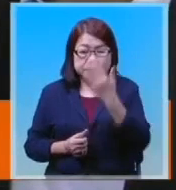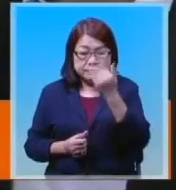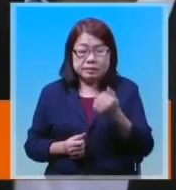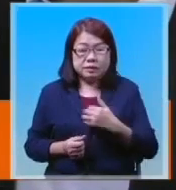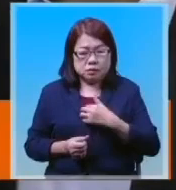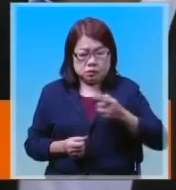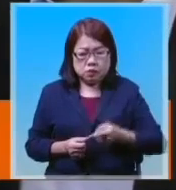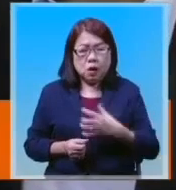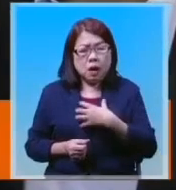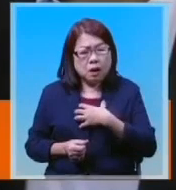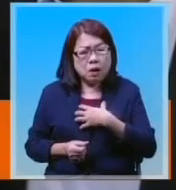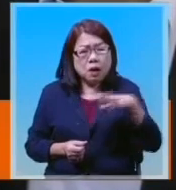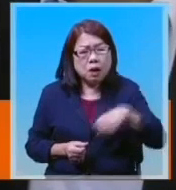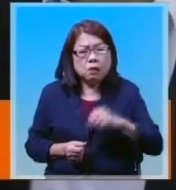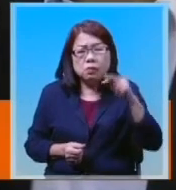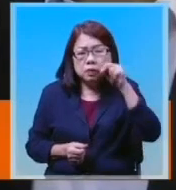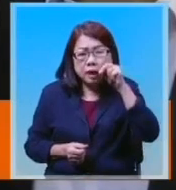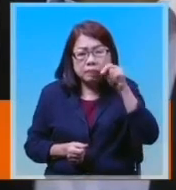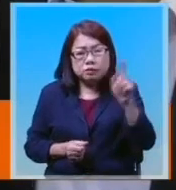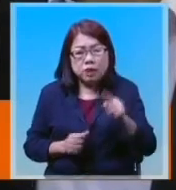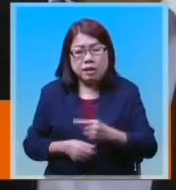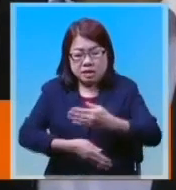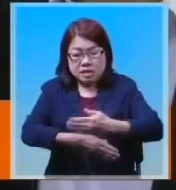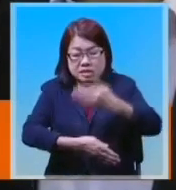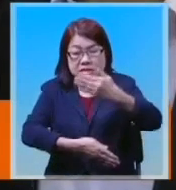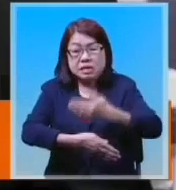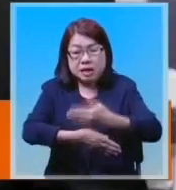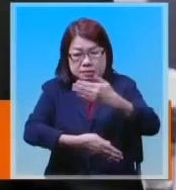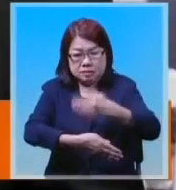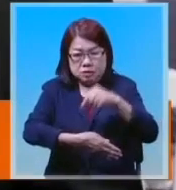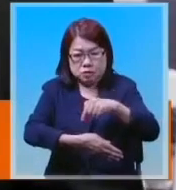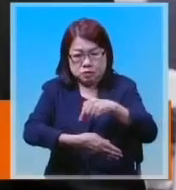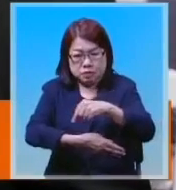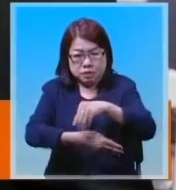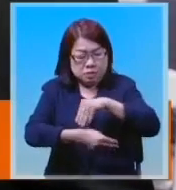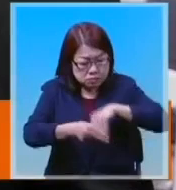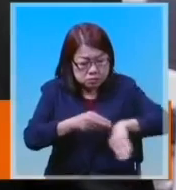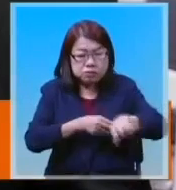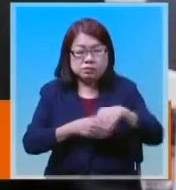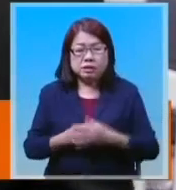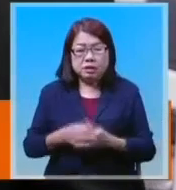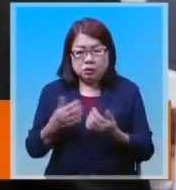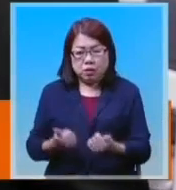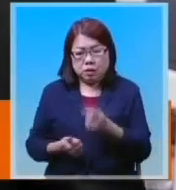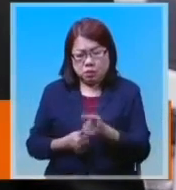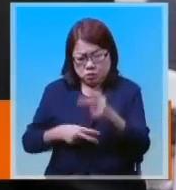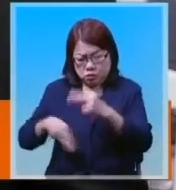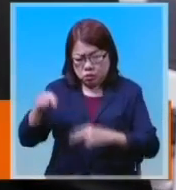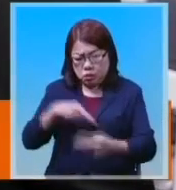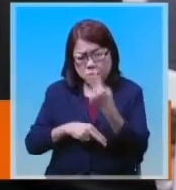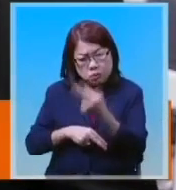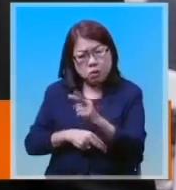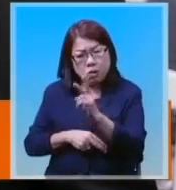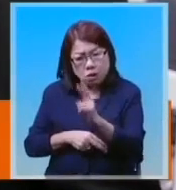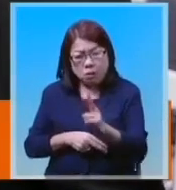ยน้ำจากน้ำต้นทุนจากทางเขื่อนเป็นหลักอยู่แล้วครับ ซึ่งตอนนี้ก็จะมีเกณฑ์เฝ้าระวังในการที่จะผลิตน้